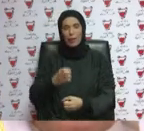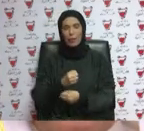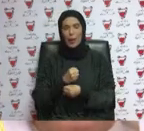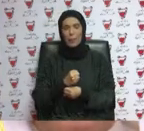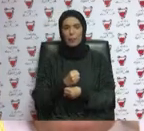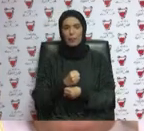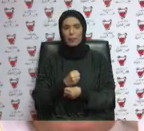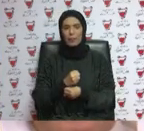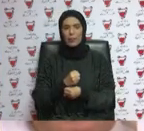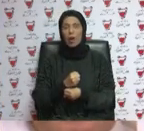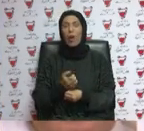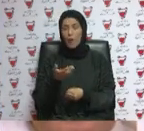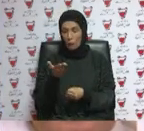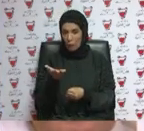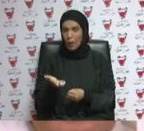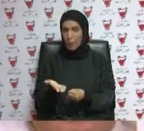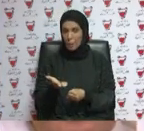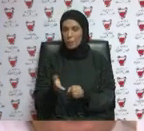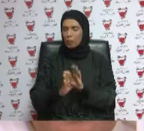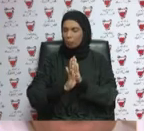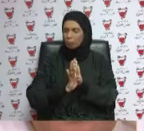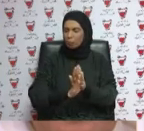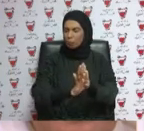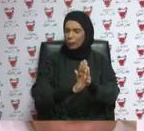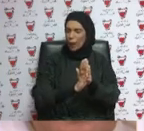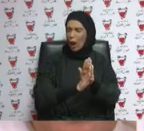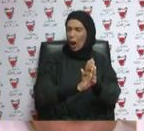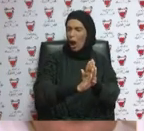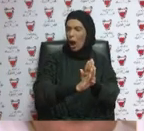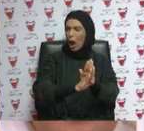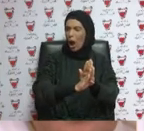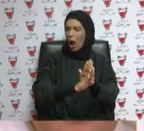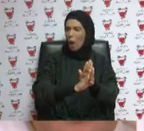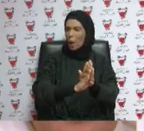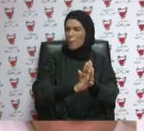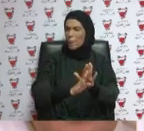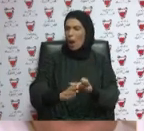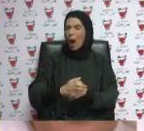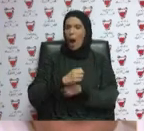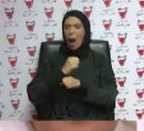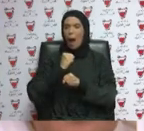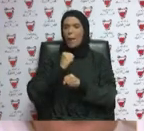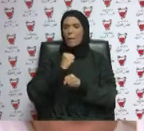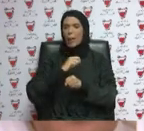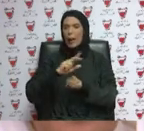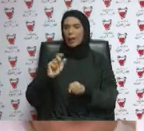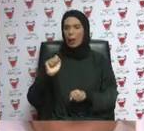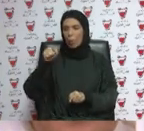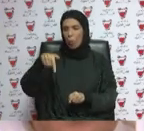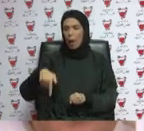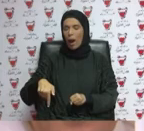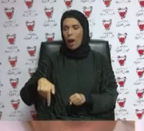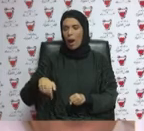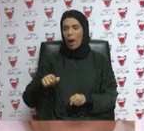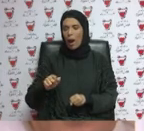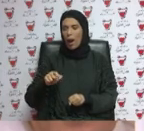بتوفير الدعم والحماية والسلامة للمواطنين والمقيمين.